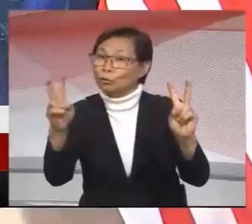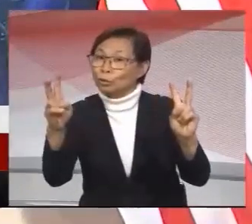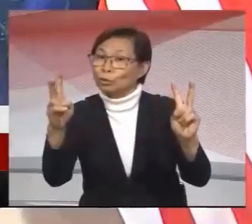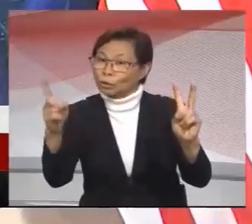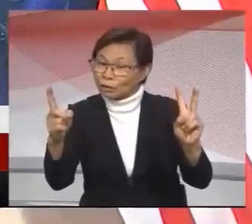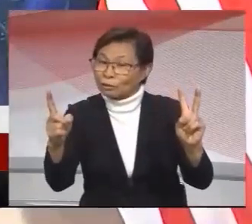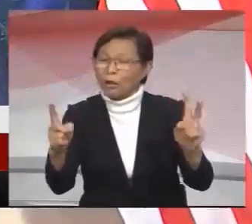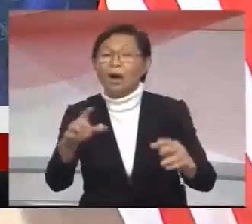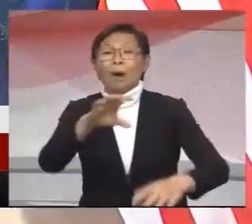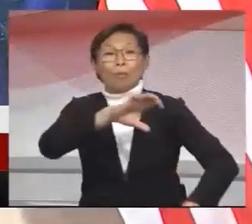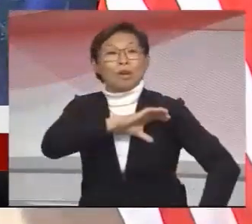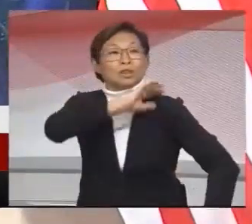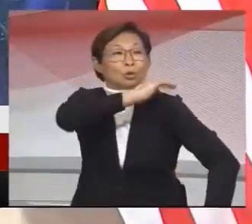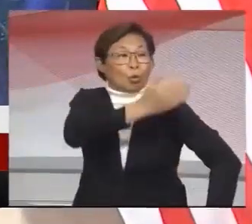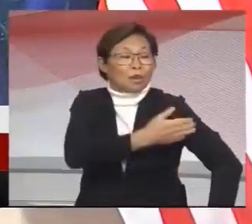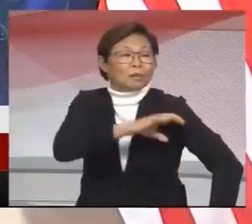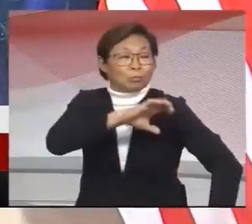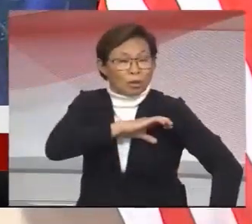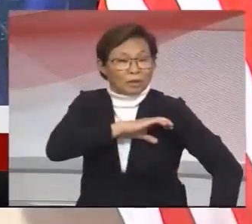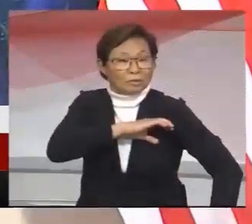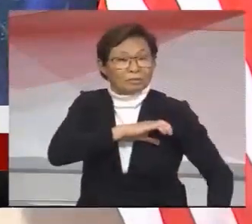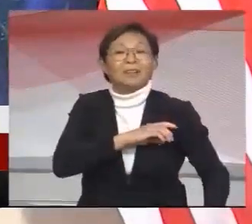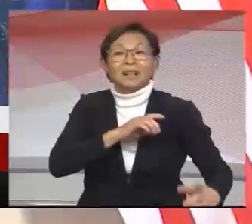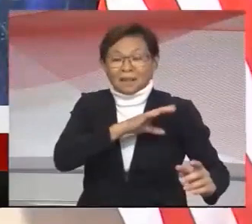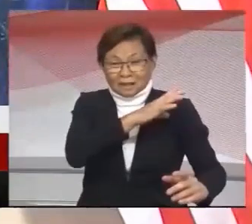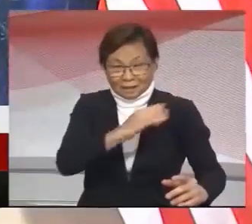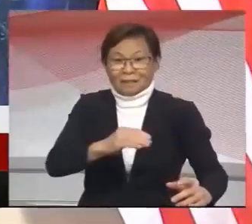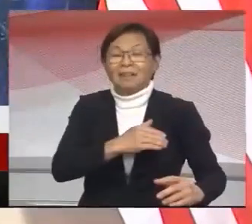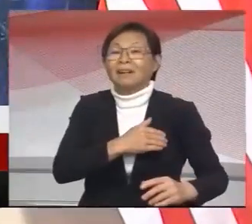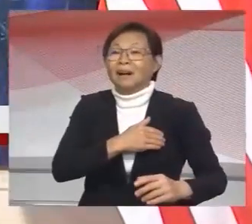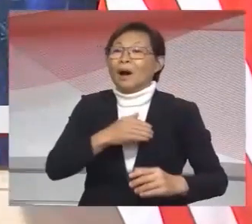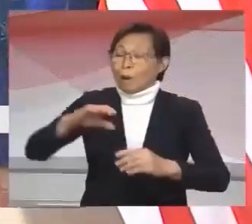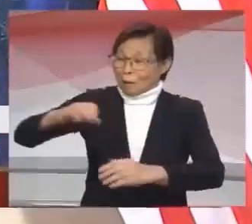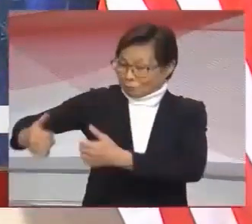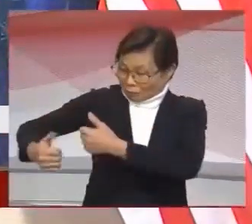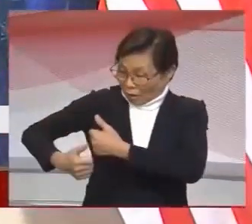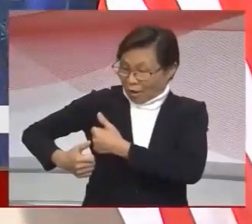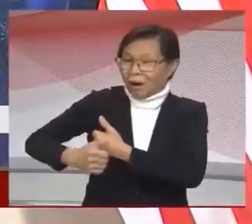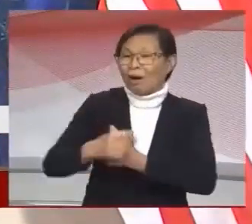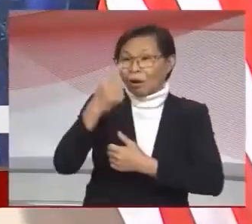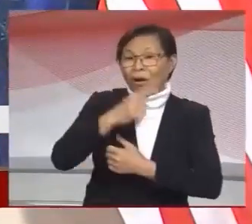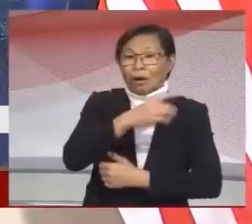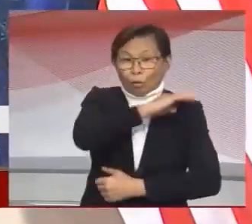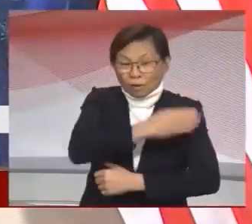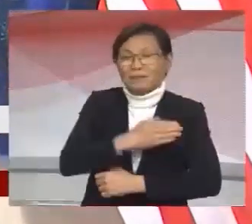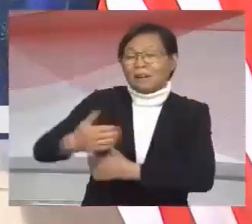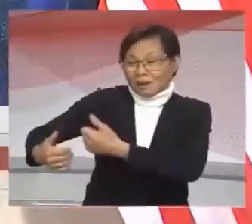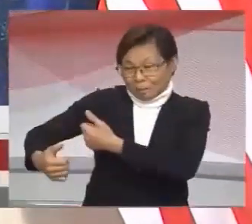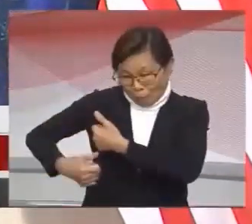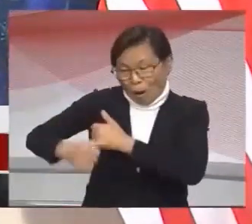menurunkan kuasa police kepada angkatan tentera Malaysia bagi membuat penangkapan